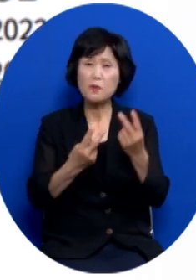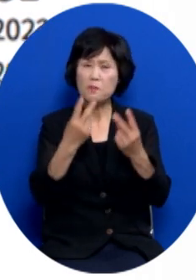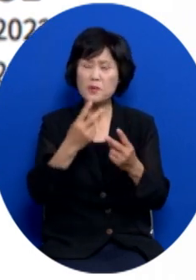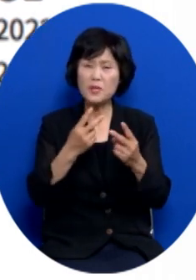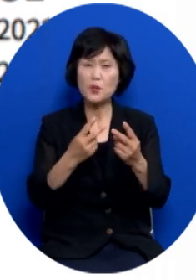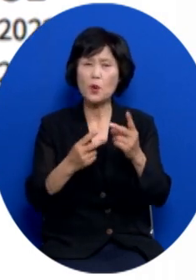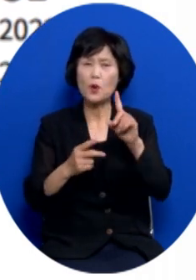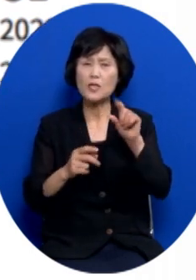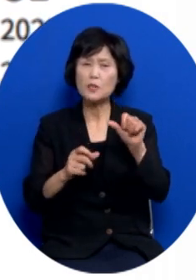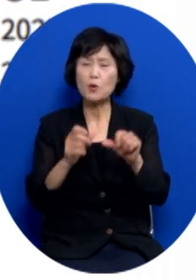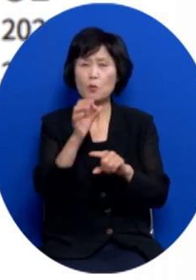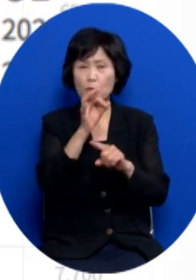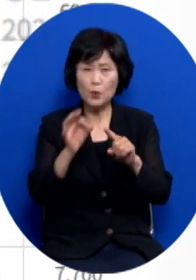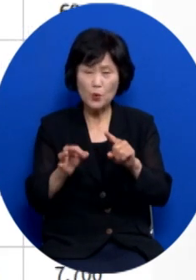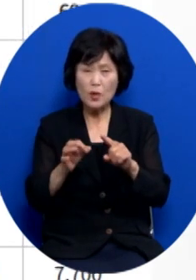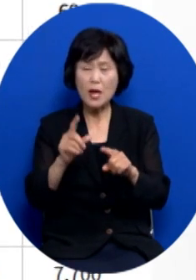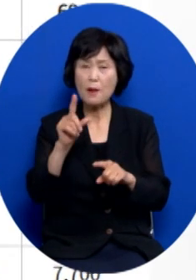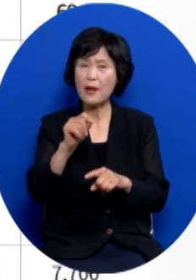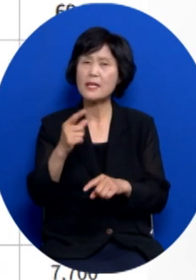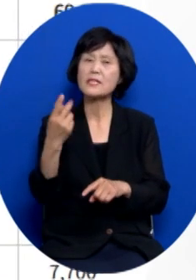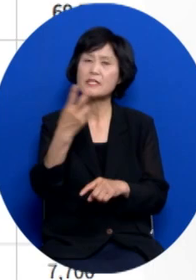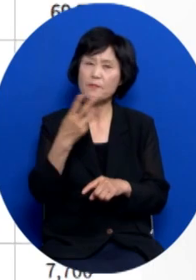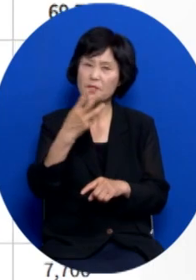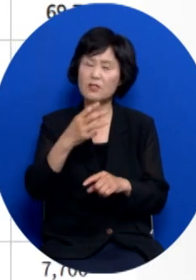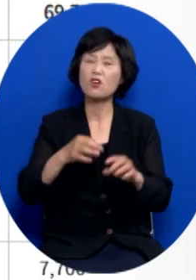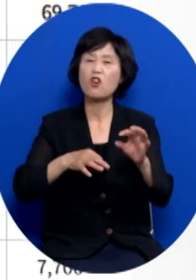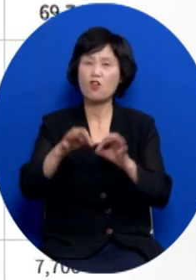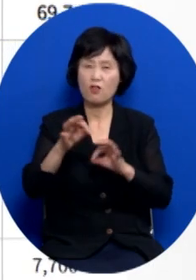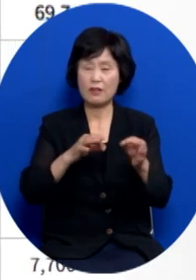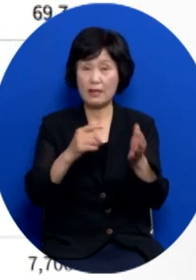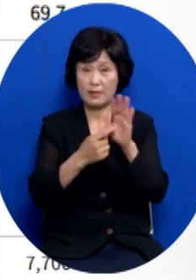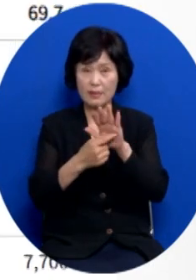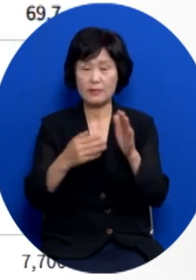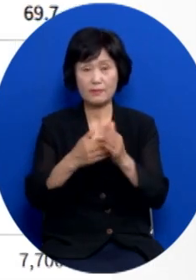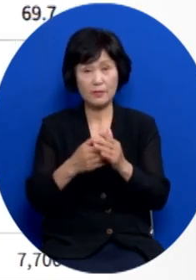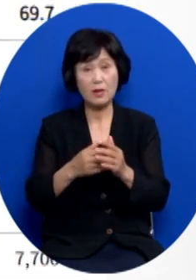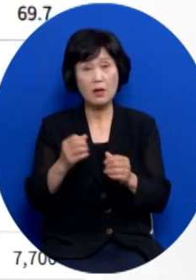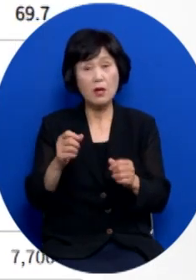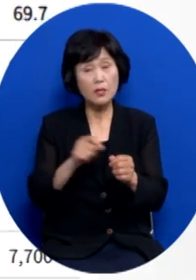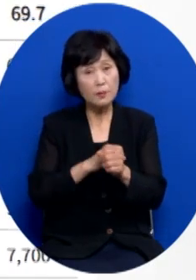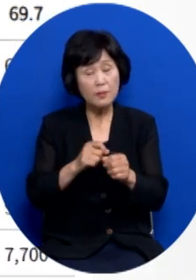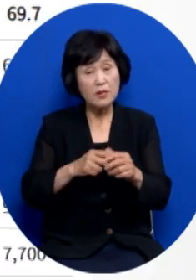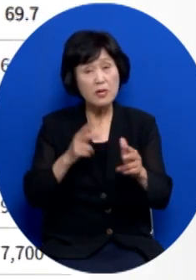약 13,000원에 거래된 것으로 나타났습니다. 특히 업소용 소금